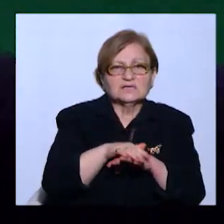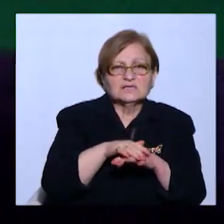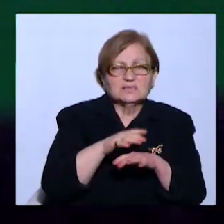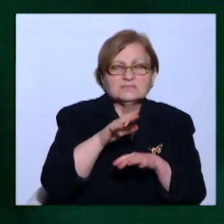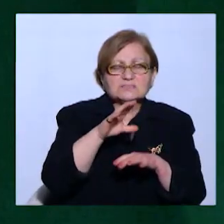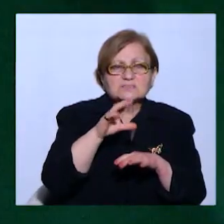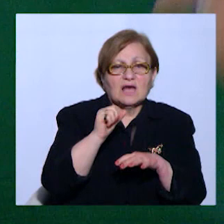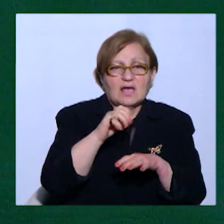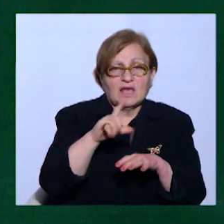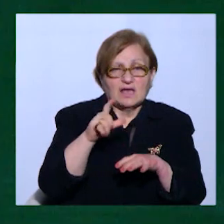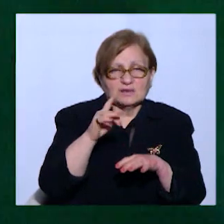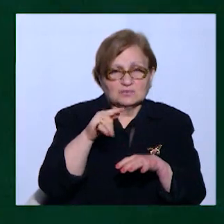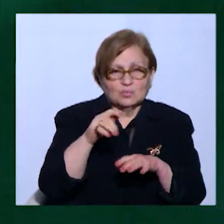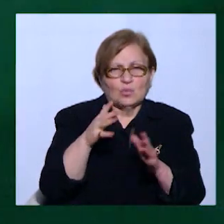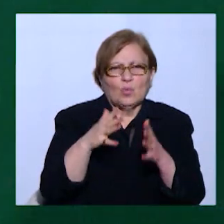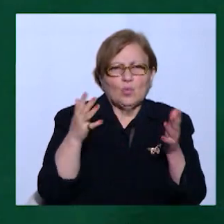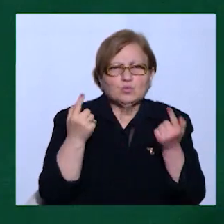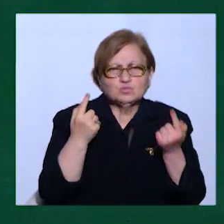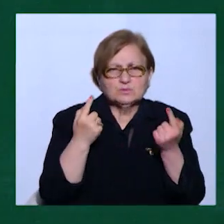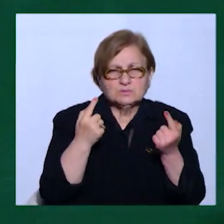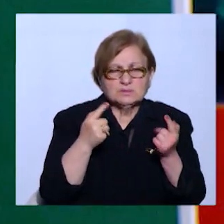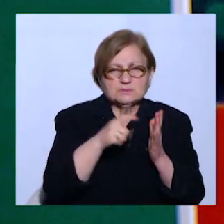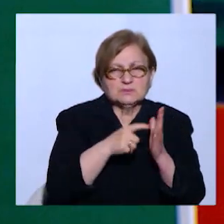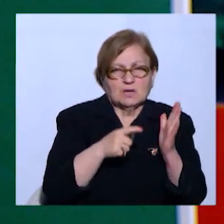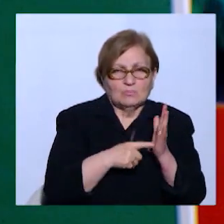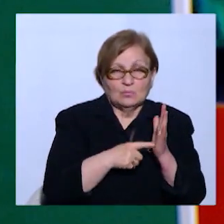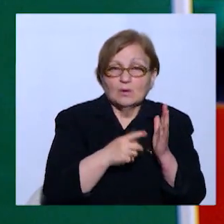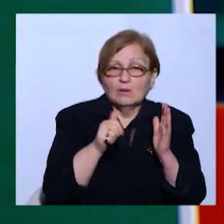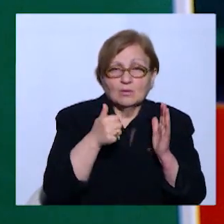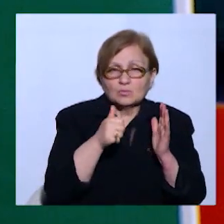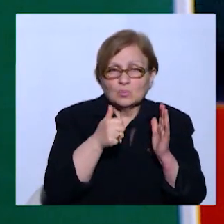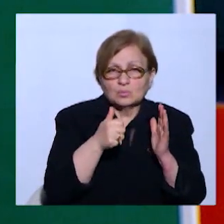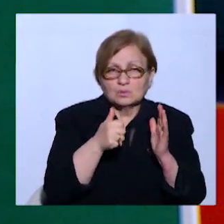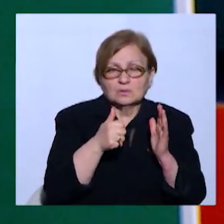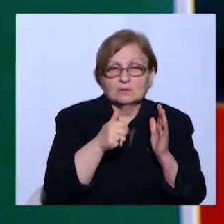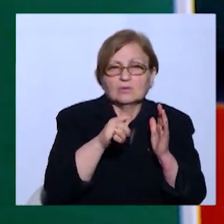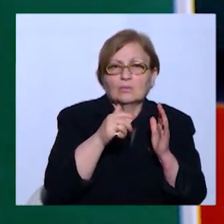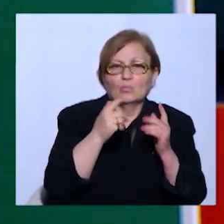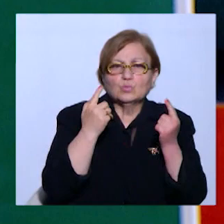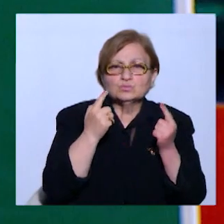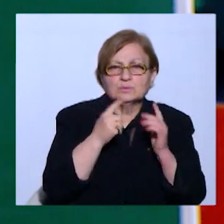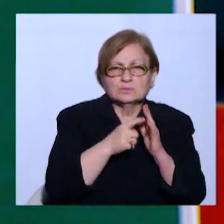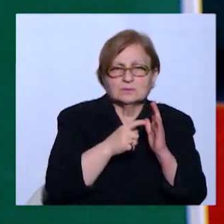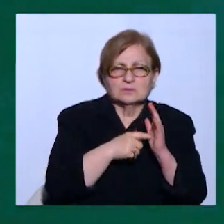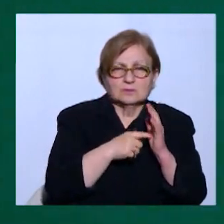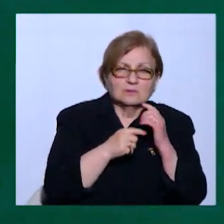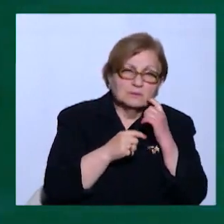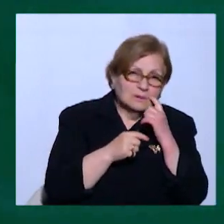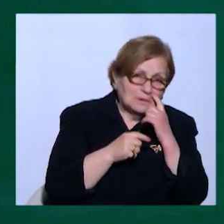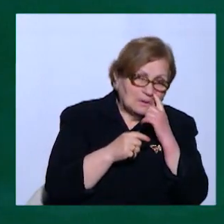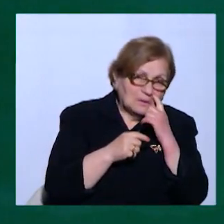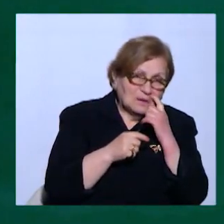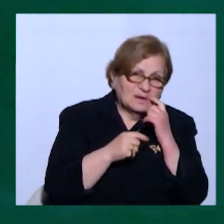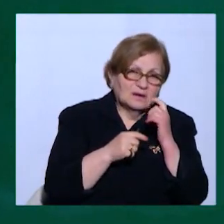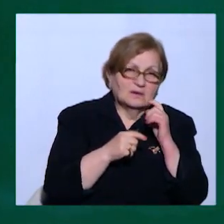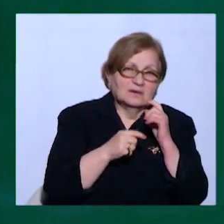უდიდესი გამყოფი. როგორ კეთდება ამ ორი რიცხვის საერთო უდიდესი გამყოფი? მანამდე მაპატიე ჩამოწედი რის